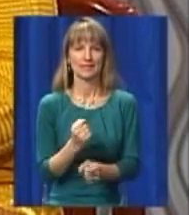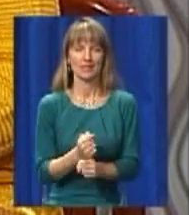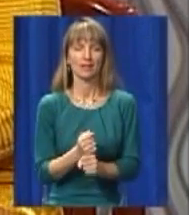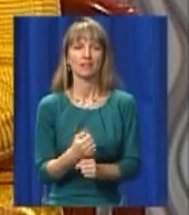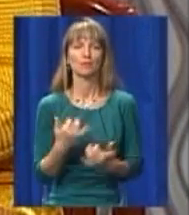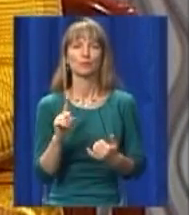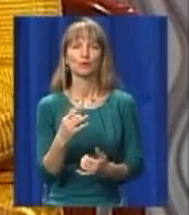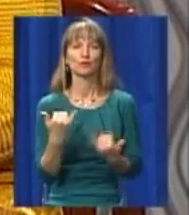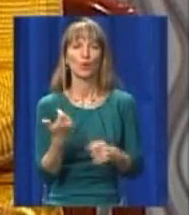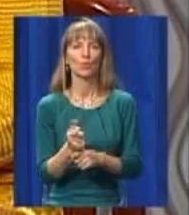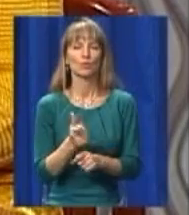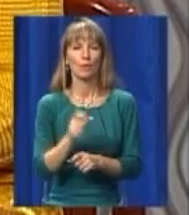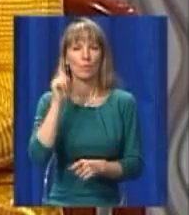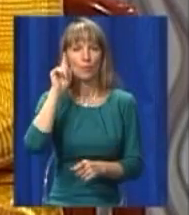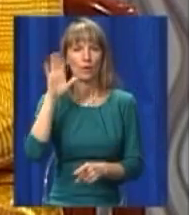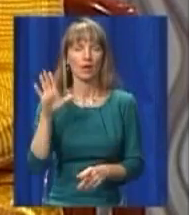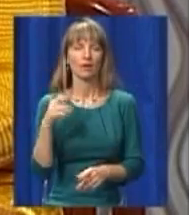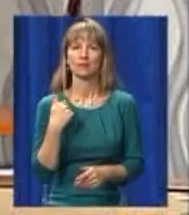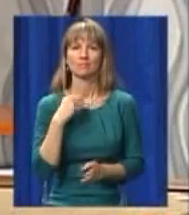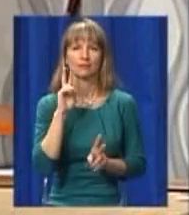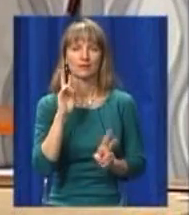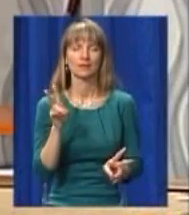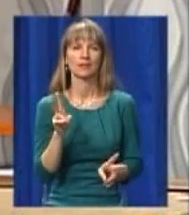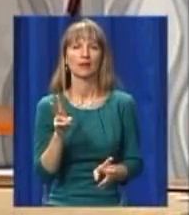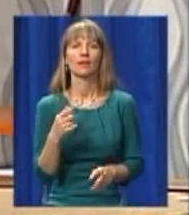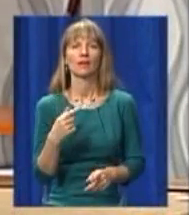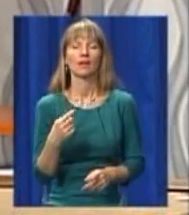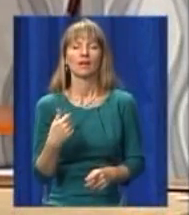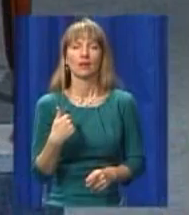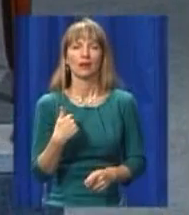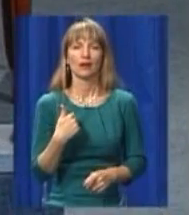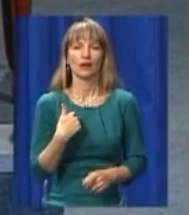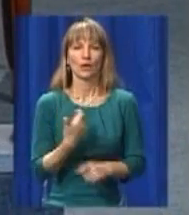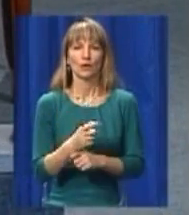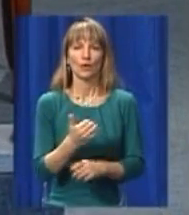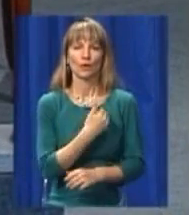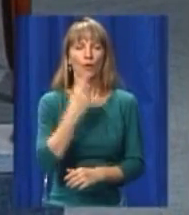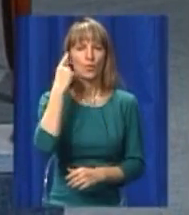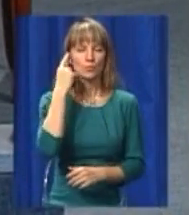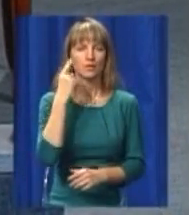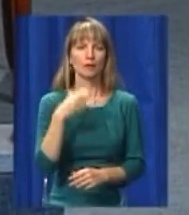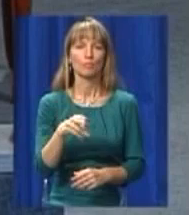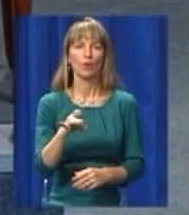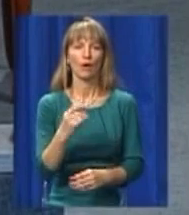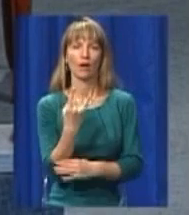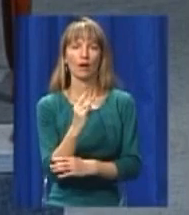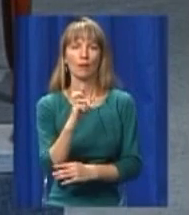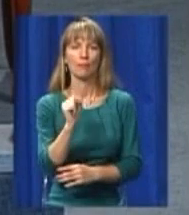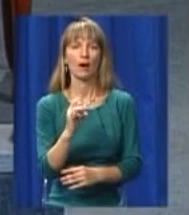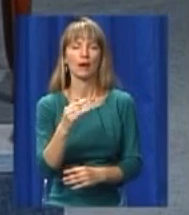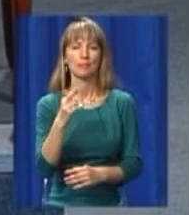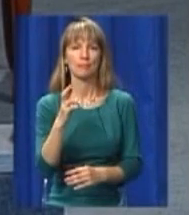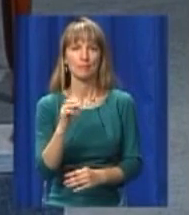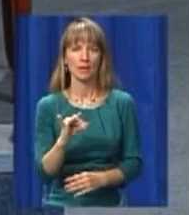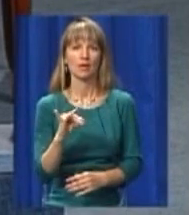такі зараз дуже популярні? Ні. Ну, тож я також дуже б хотілася дізнатися про ляльок Барбі. І